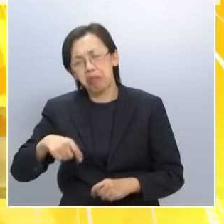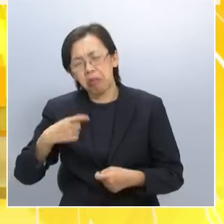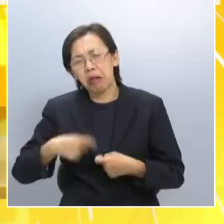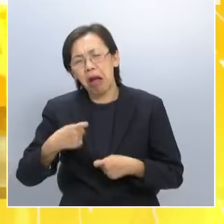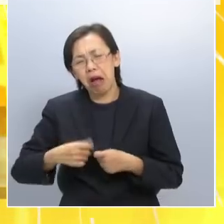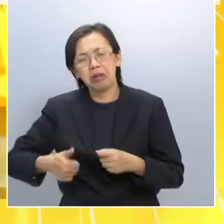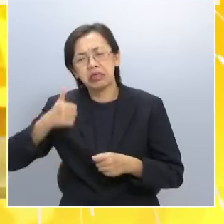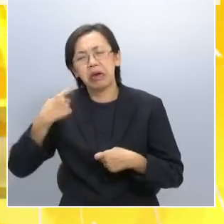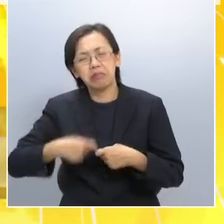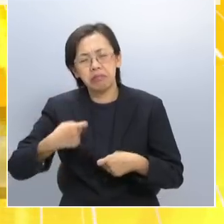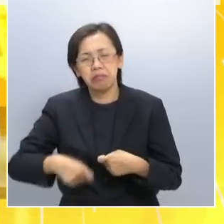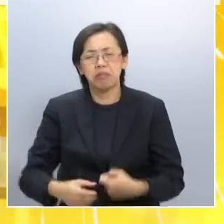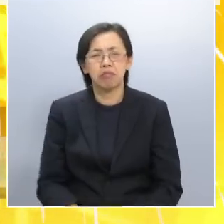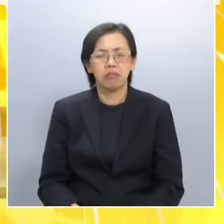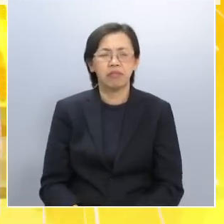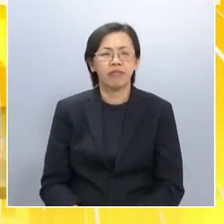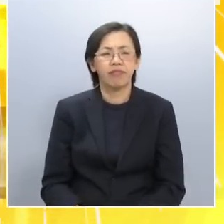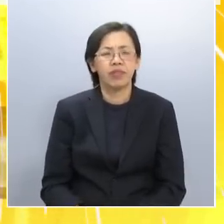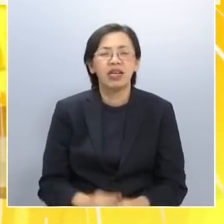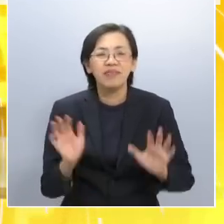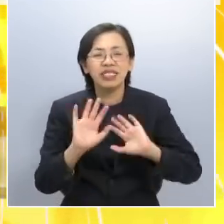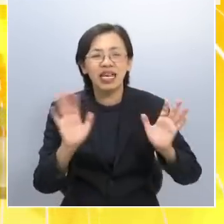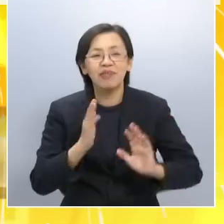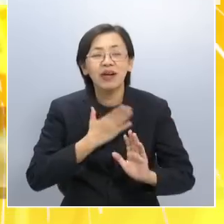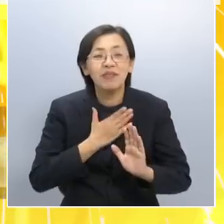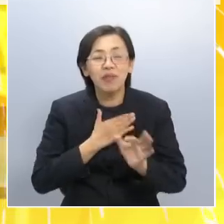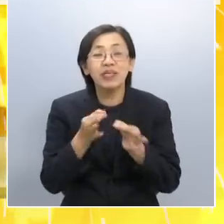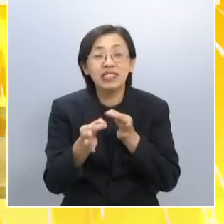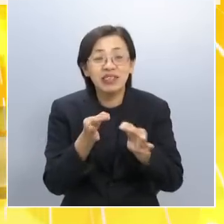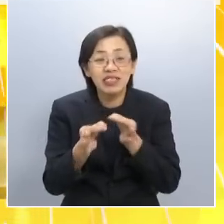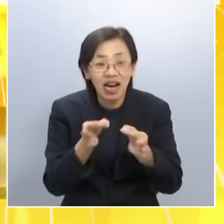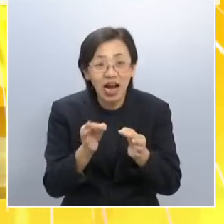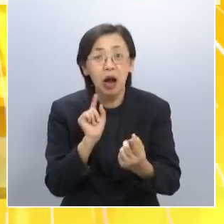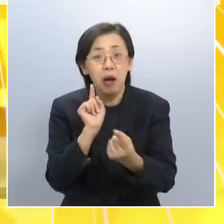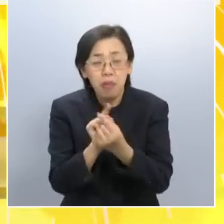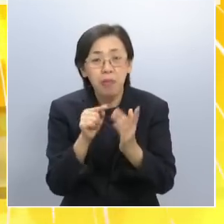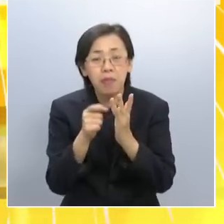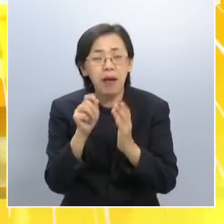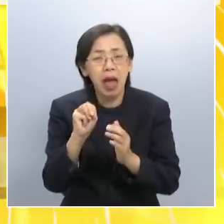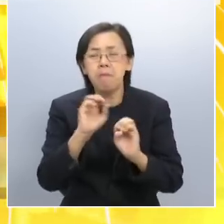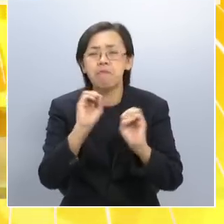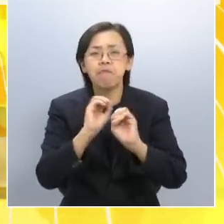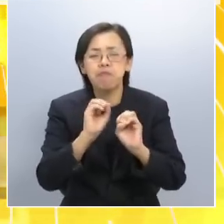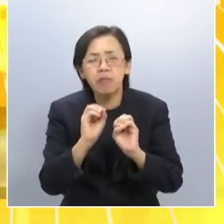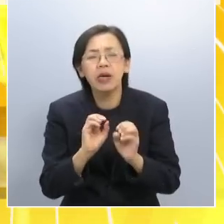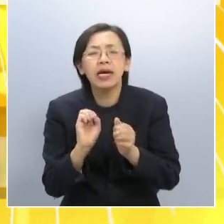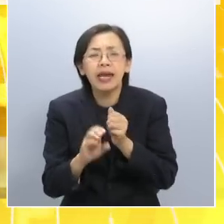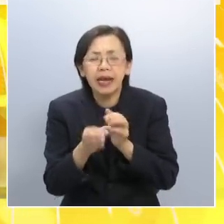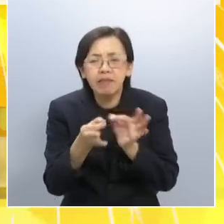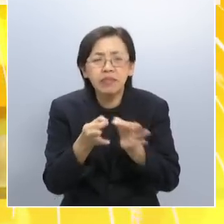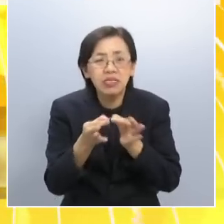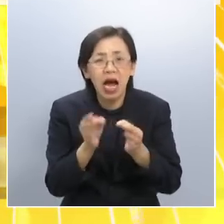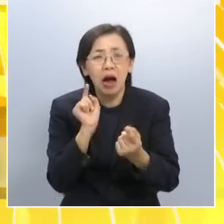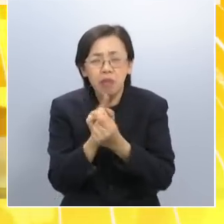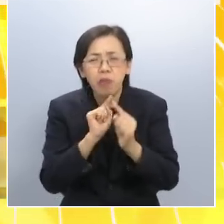เป็นทนายว่าความให้กับคุณแอมหรือยัง ไม่ใช่ครับผมมาเป็นแค่ที่ปรึกษาผมยังไม่เคยได้พบเลยคือผมแค่มาให้คำปรึกษาเฉยๆแค่นั้นยังไม่เคยได้คุยเล